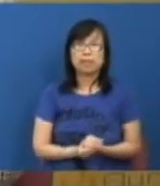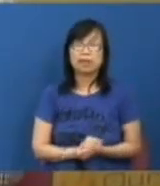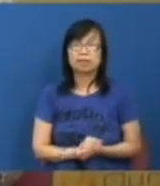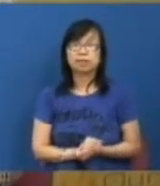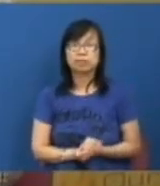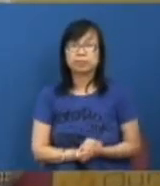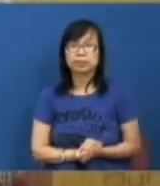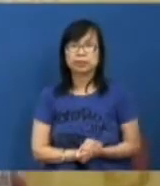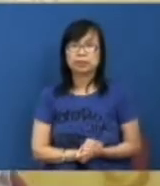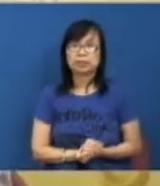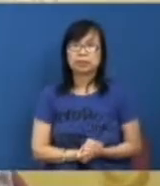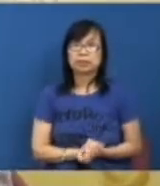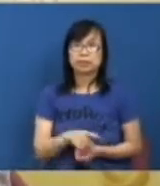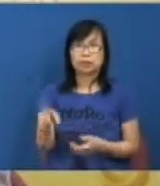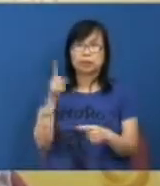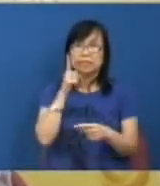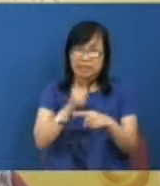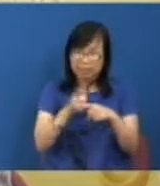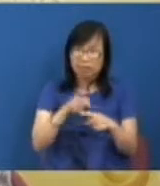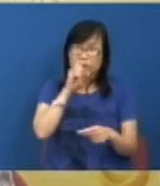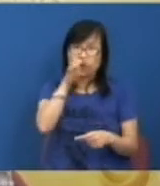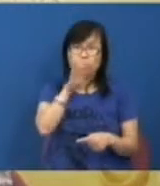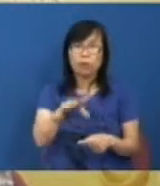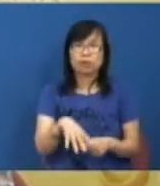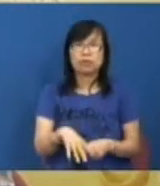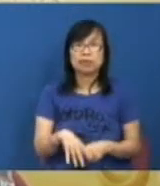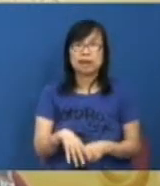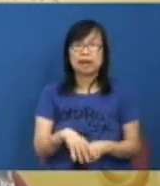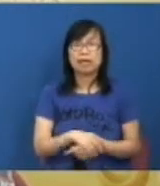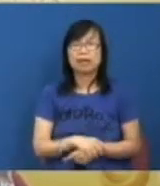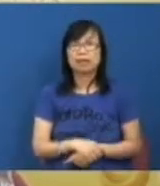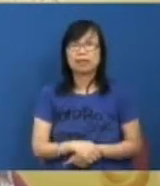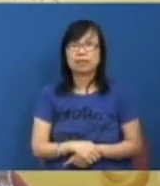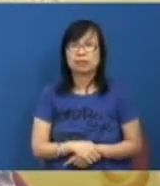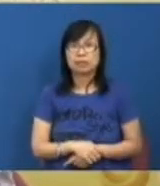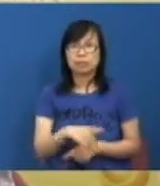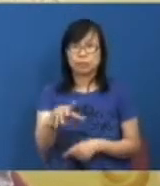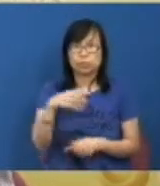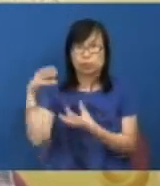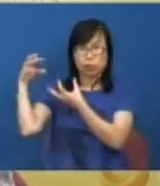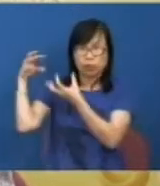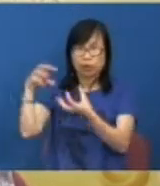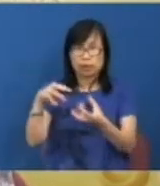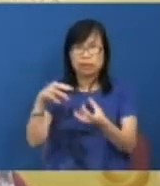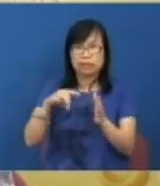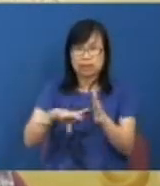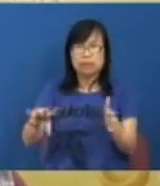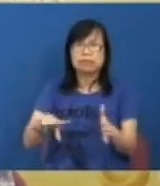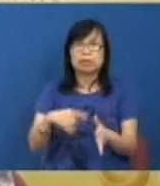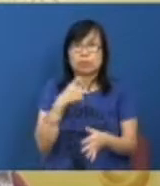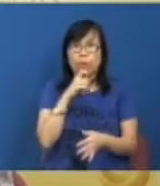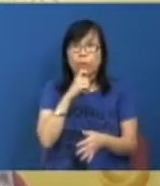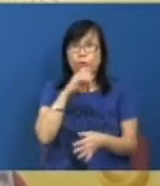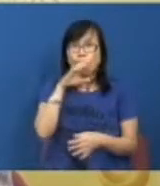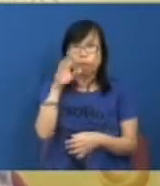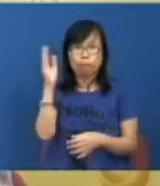啦。咁所以其實認真講嗰句，你食得鹹魚抵得渴，有時你用核電就預咗咩 個風險， 係啦，冇